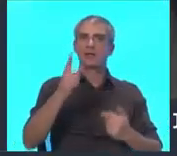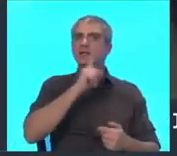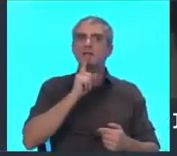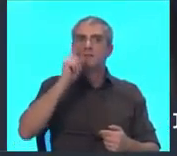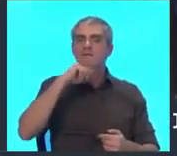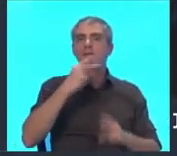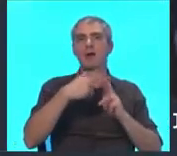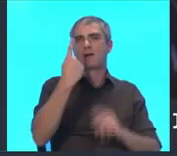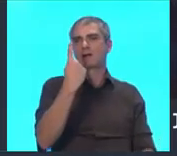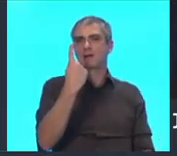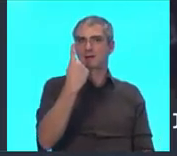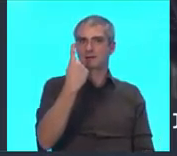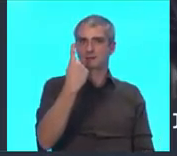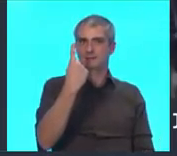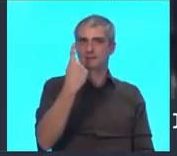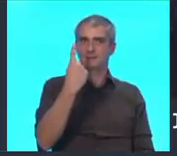אני